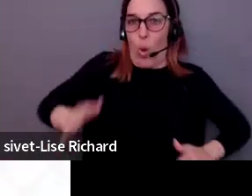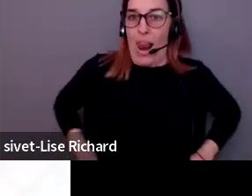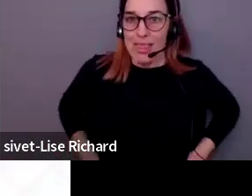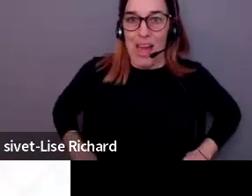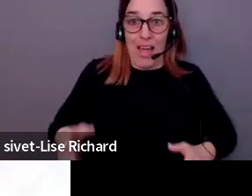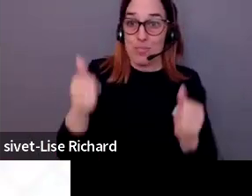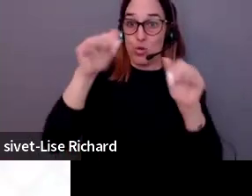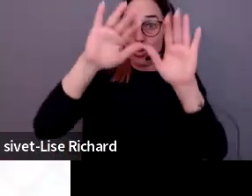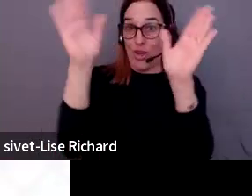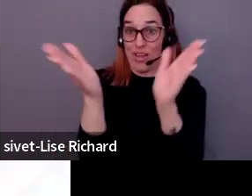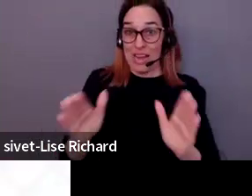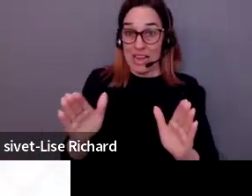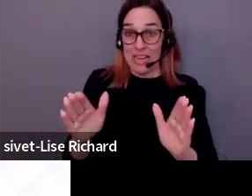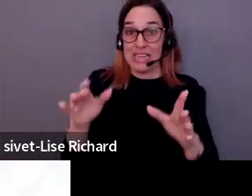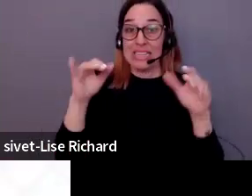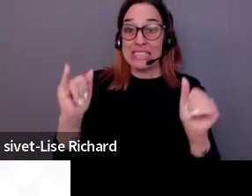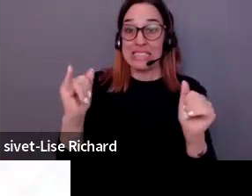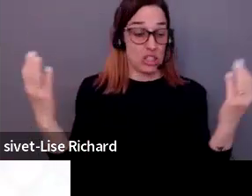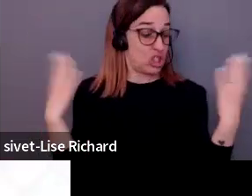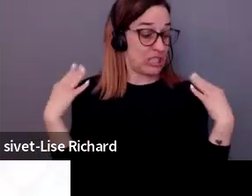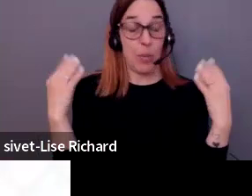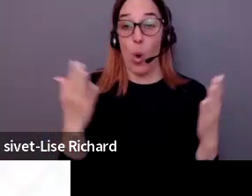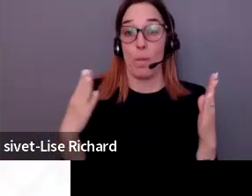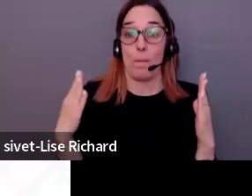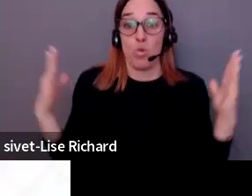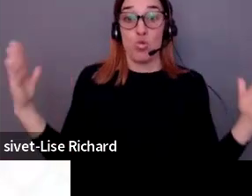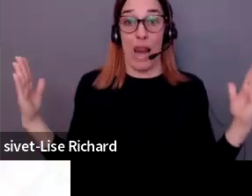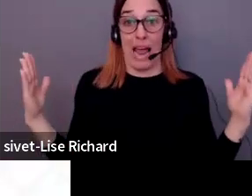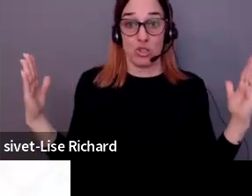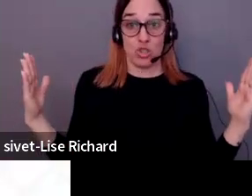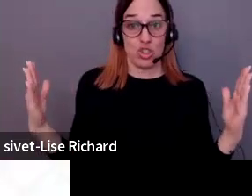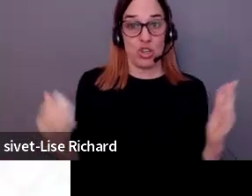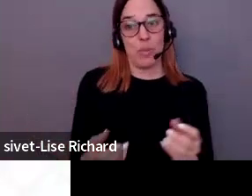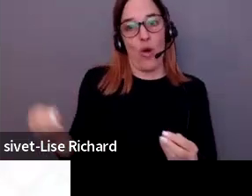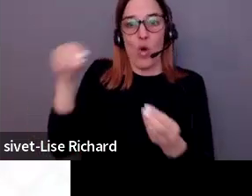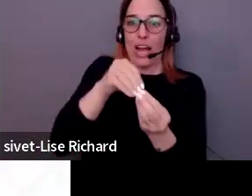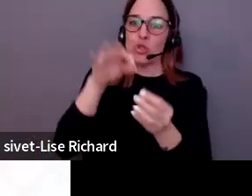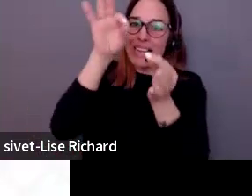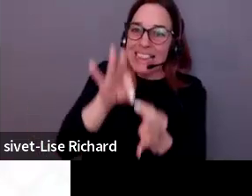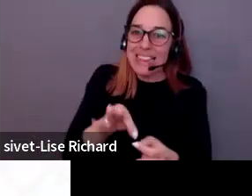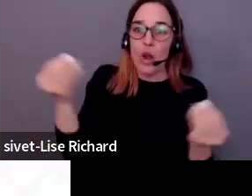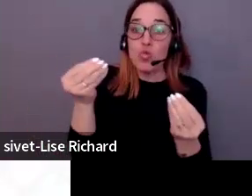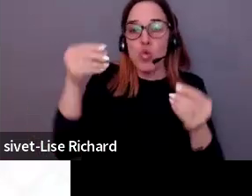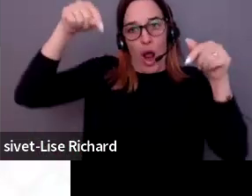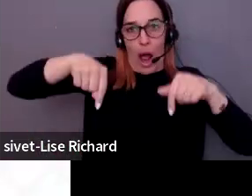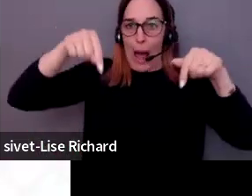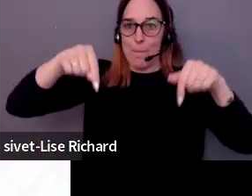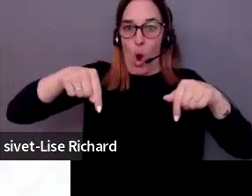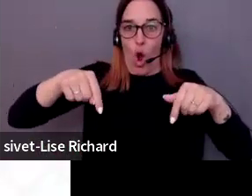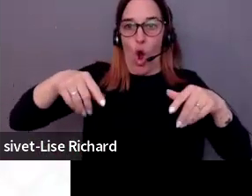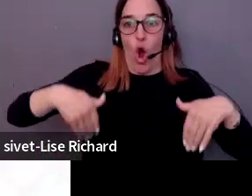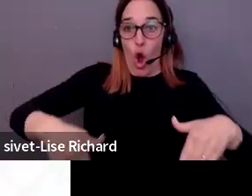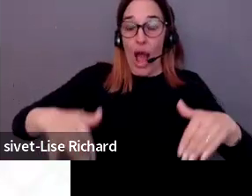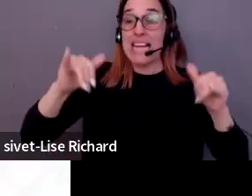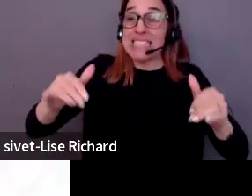ben, si j'ai des épaules plus larges, ben, je vais venir mettre plus de détails dans le bas. Si j'ai les hanches